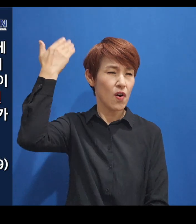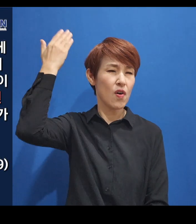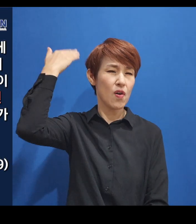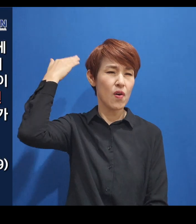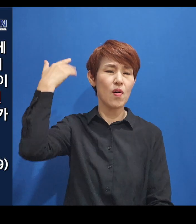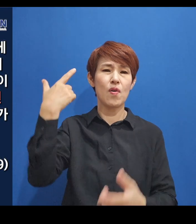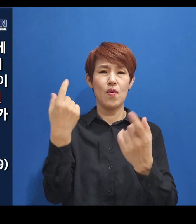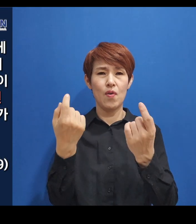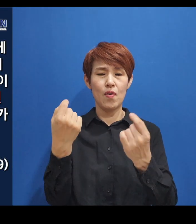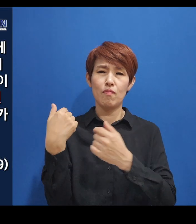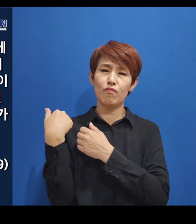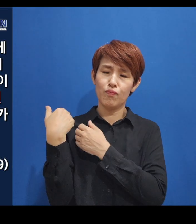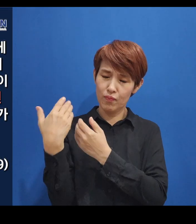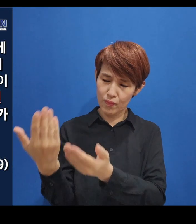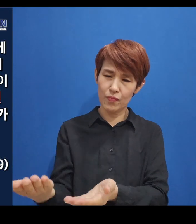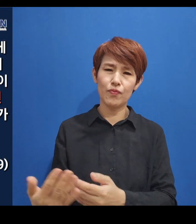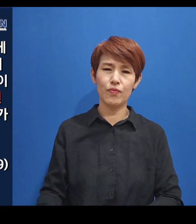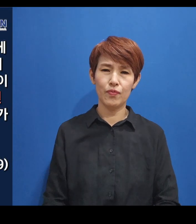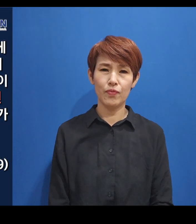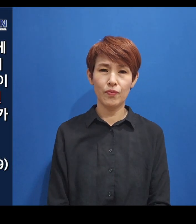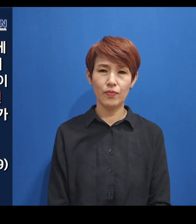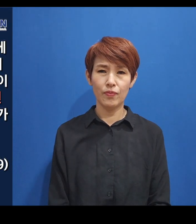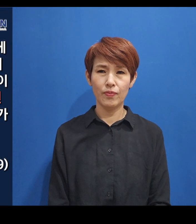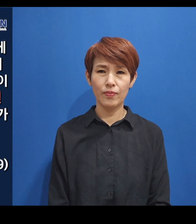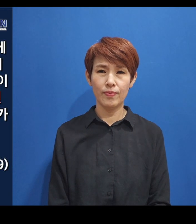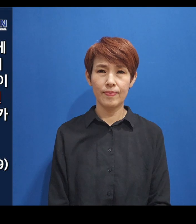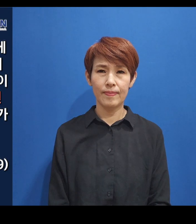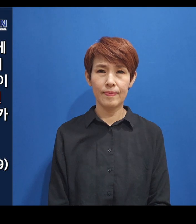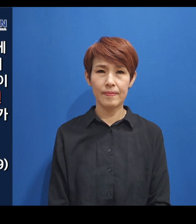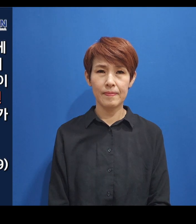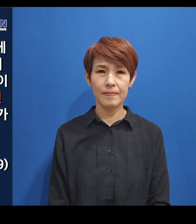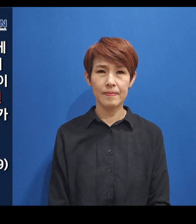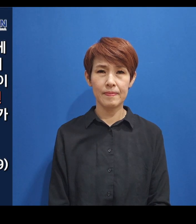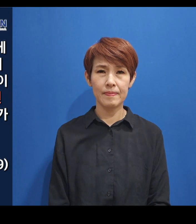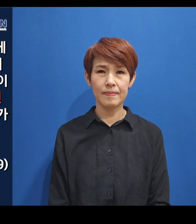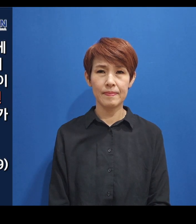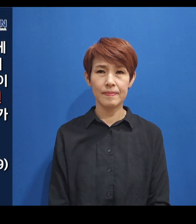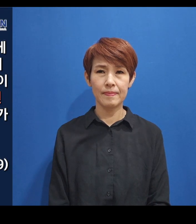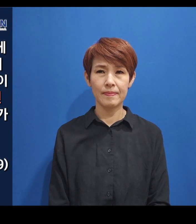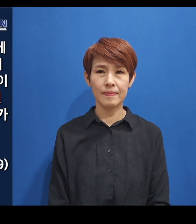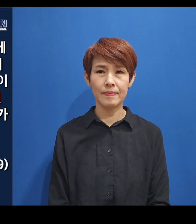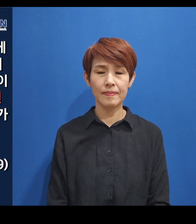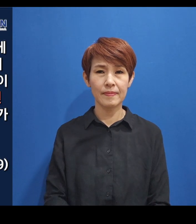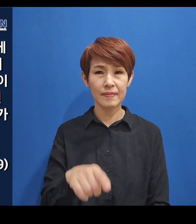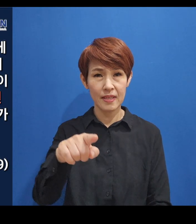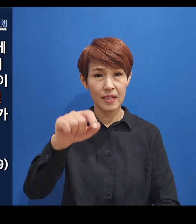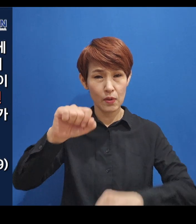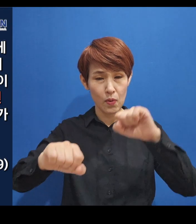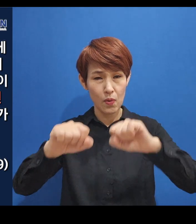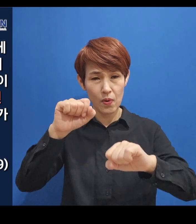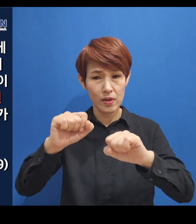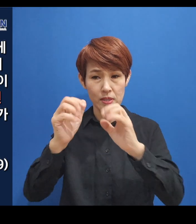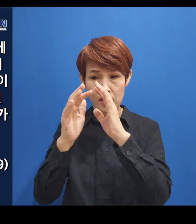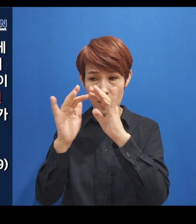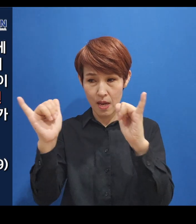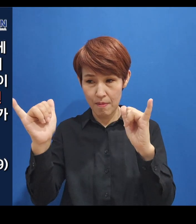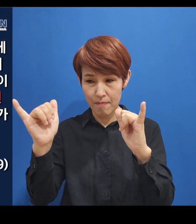후에도 그랬잖아. 가만히 버려도 이 사상과 이 소행이 사람으로부터 났으면 무너질 것이고